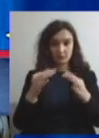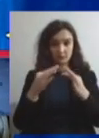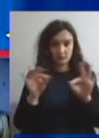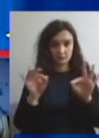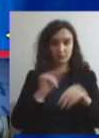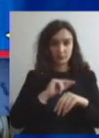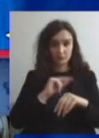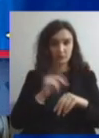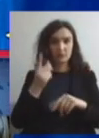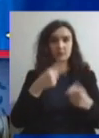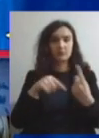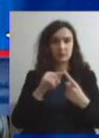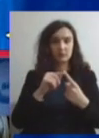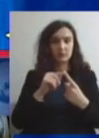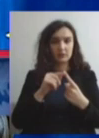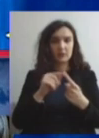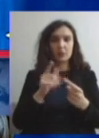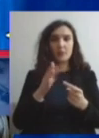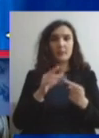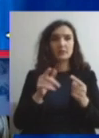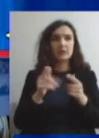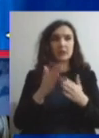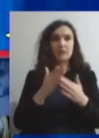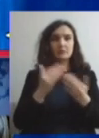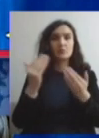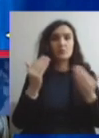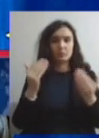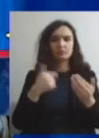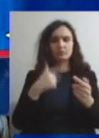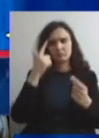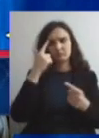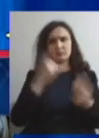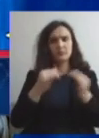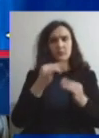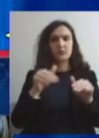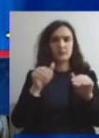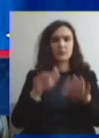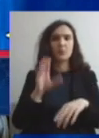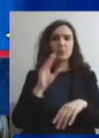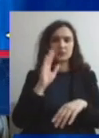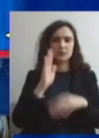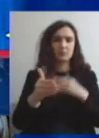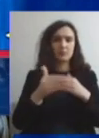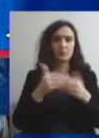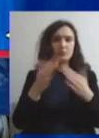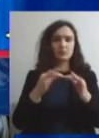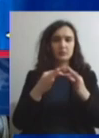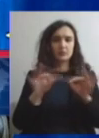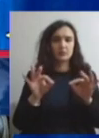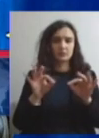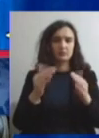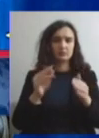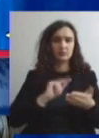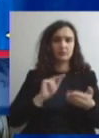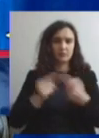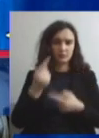სექტორები რომელ ეტაპზე არიან განთავსებული, ჩვენ მივიღებთ გადაწყვეტილებას, თუ როდის იქნება მათი გახსნა